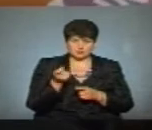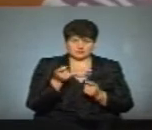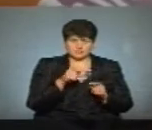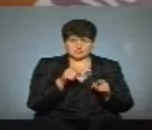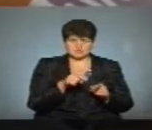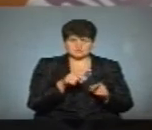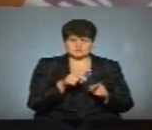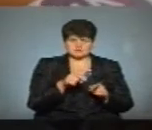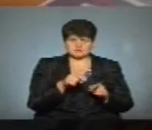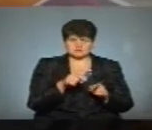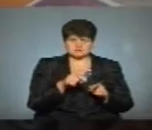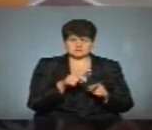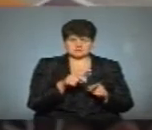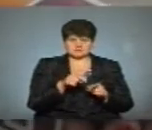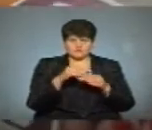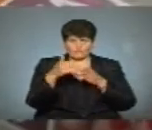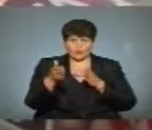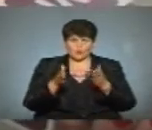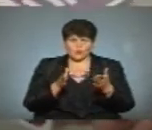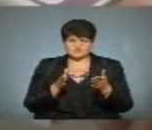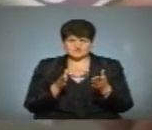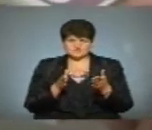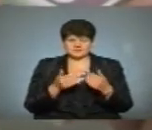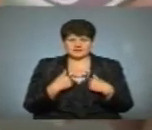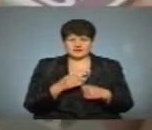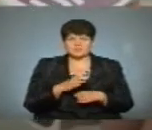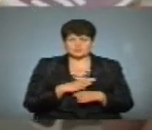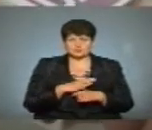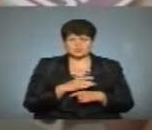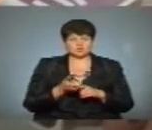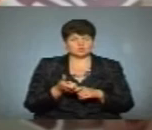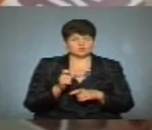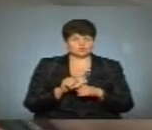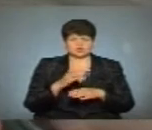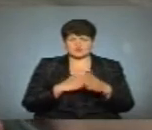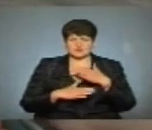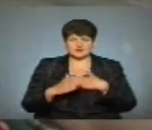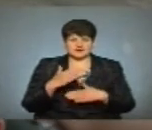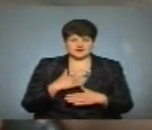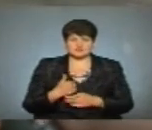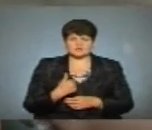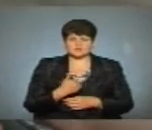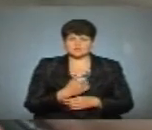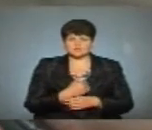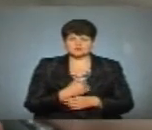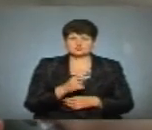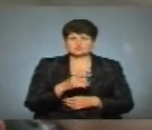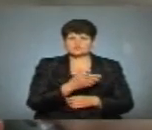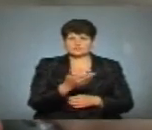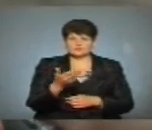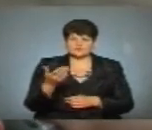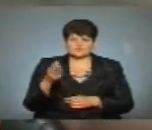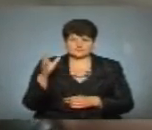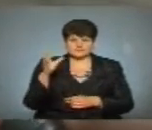приніс її в коробці. Я була дуже рада. Я хочу,